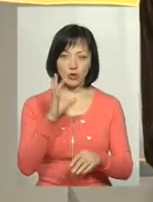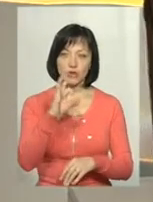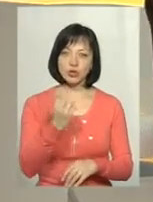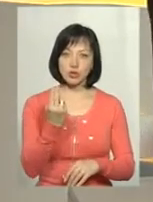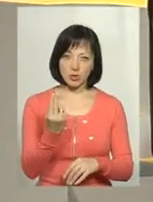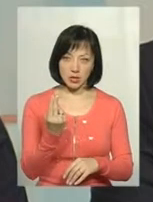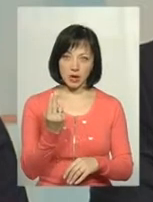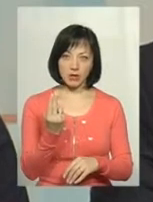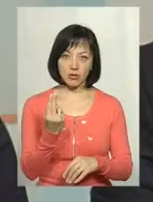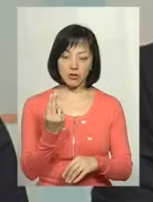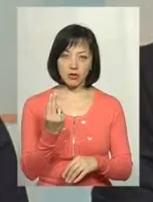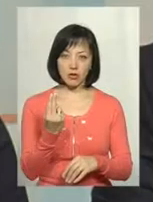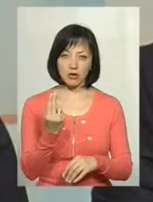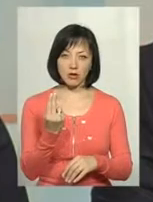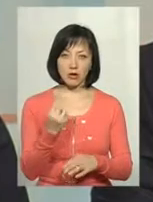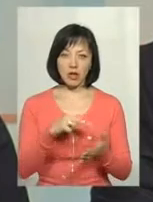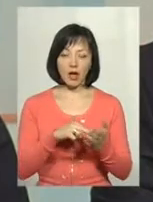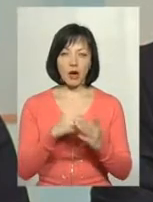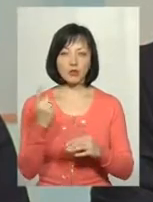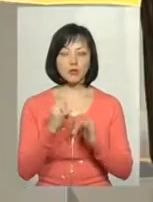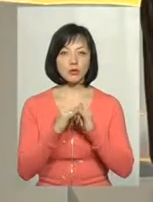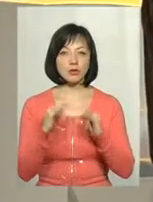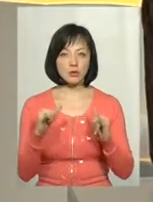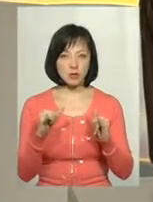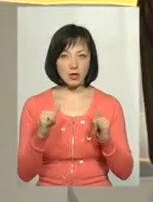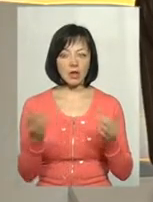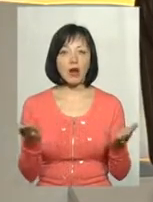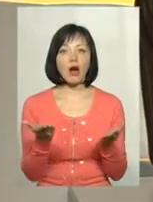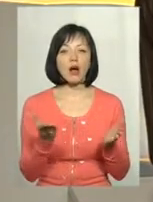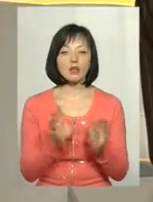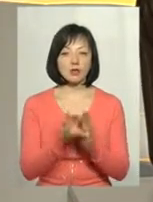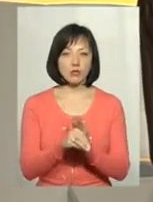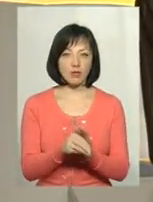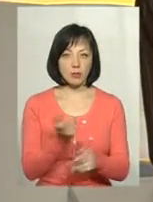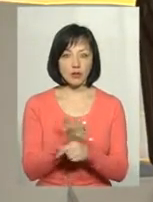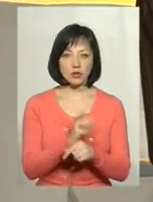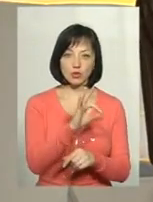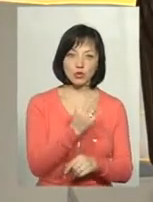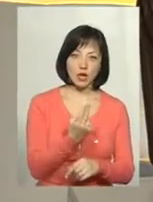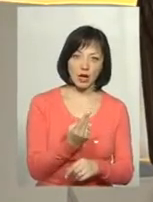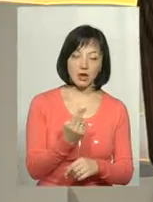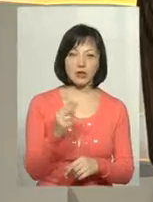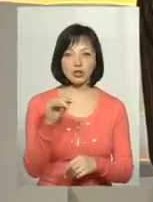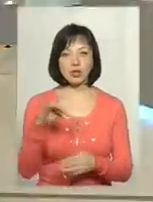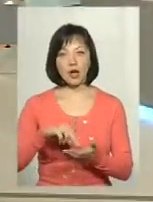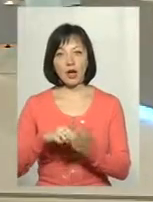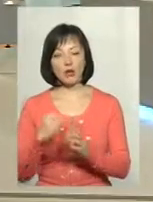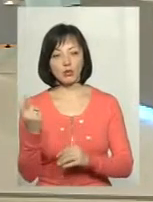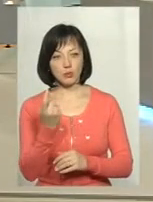соціально, якщо говоримо про соціально-економічний розвиток, яка складова переважає, соціальна чи все-таки